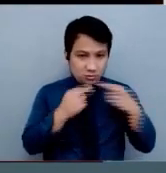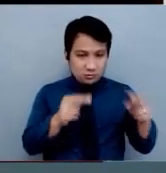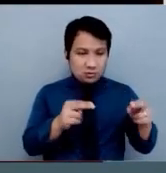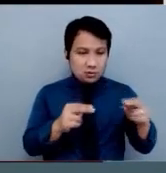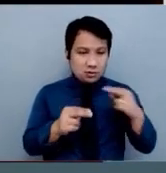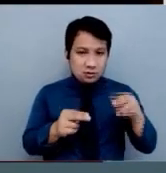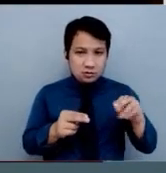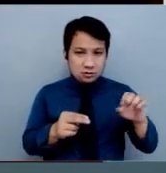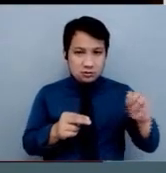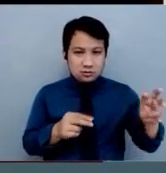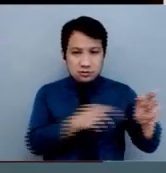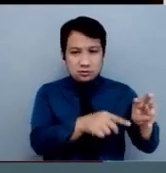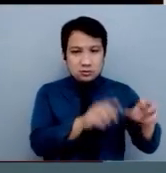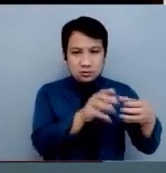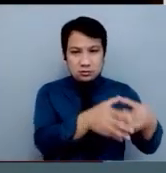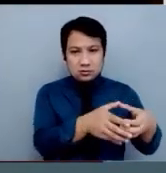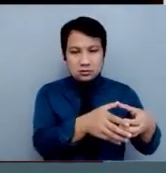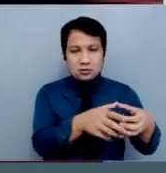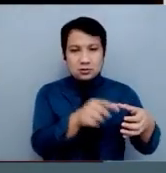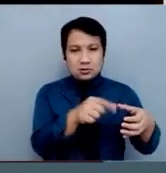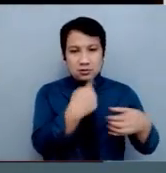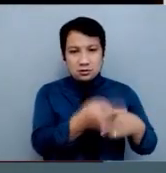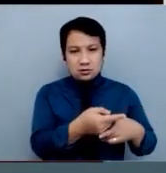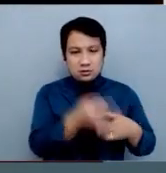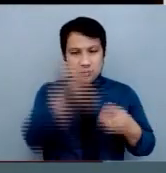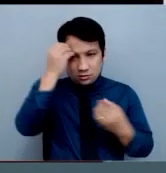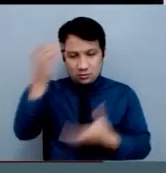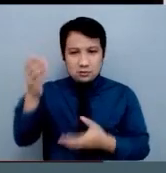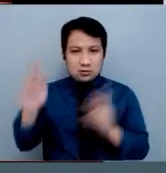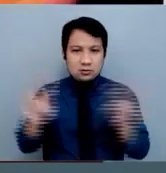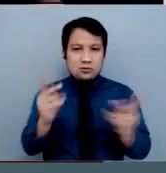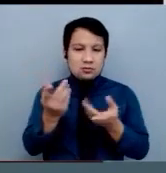pakiramdam ng Manila Bulletin, dapat ma-inform yung mga tao